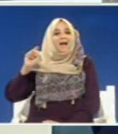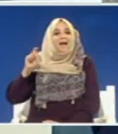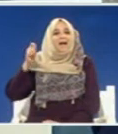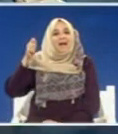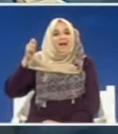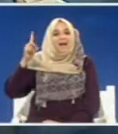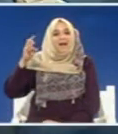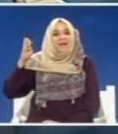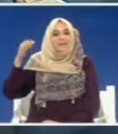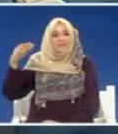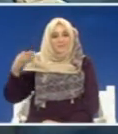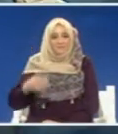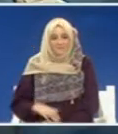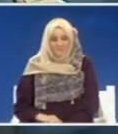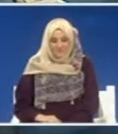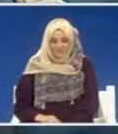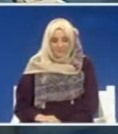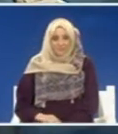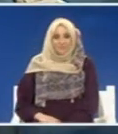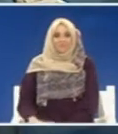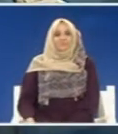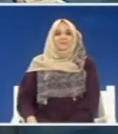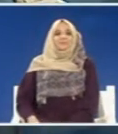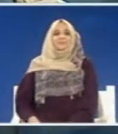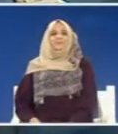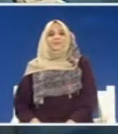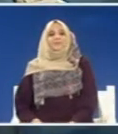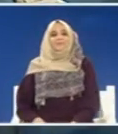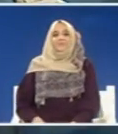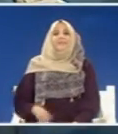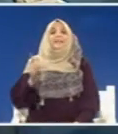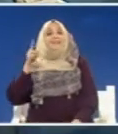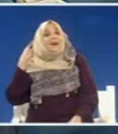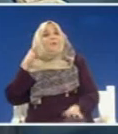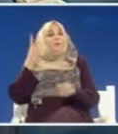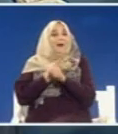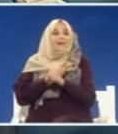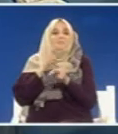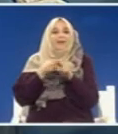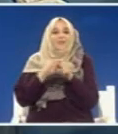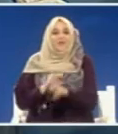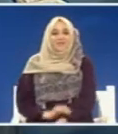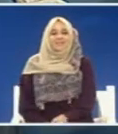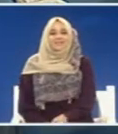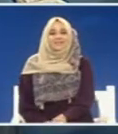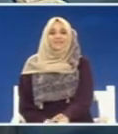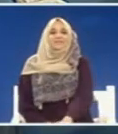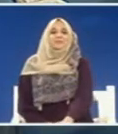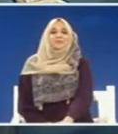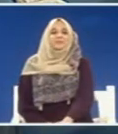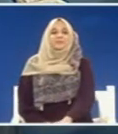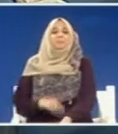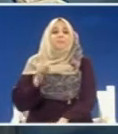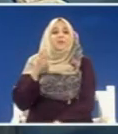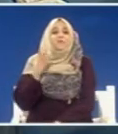أم آدم السلام ورحمة الله. ها الله يخليك. أخونا يونس ما سمعنيش مليح. تفضلي تفضلي. ها